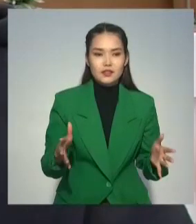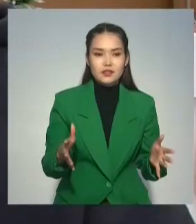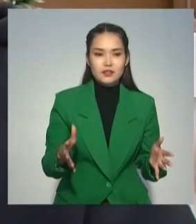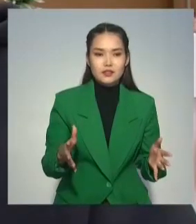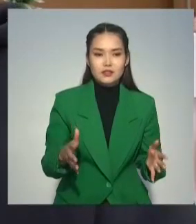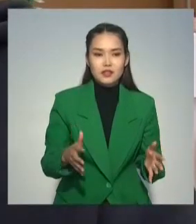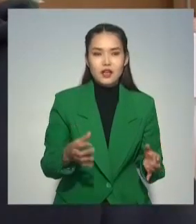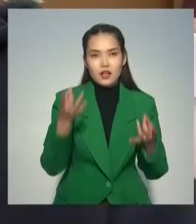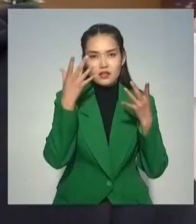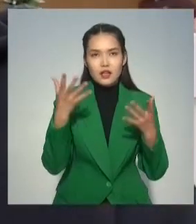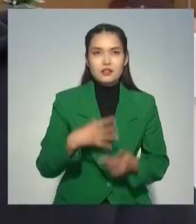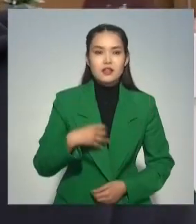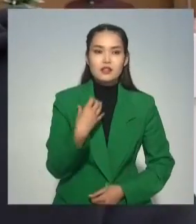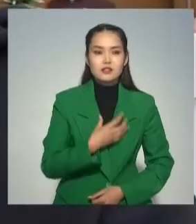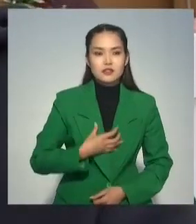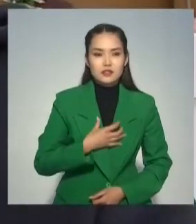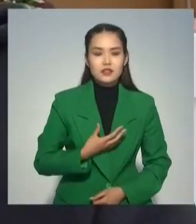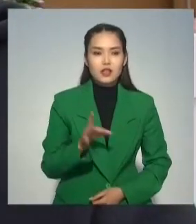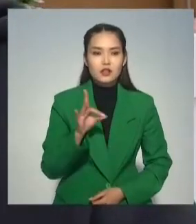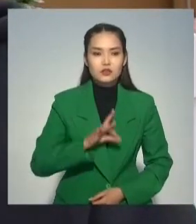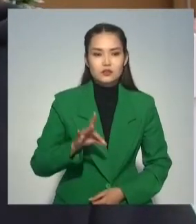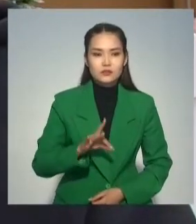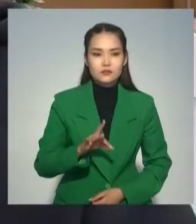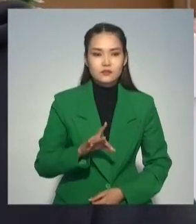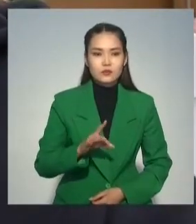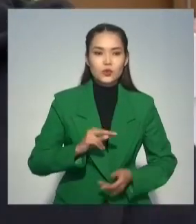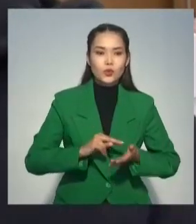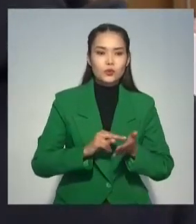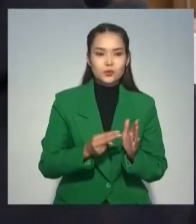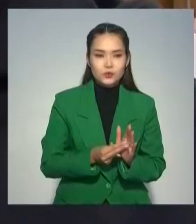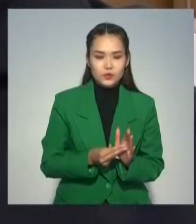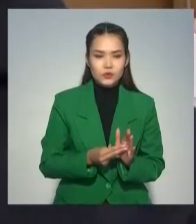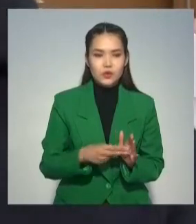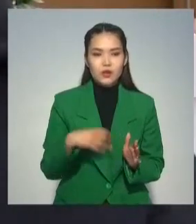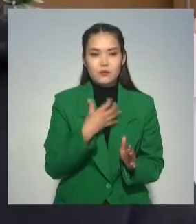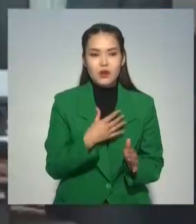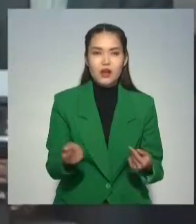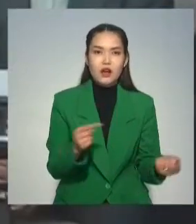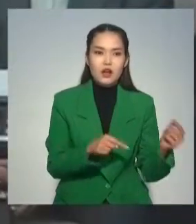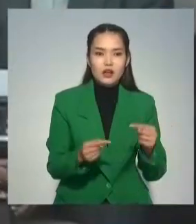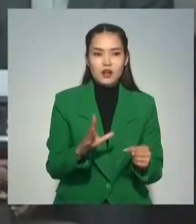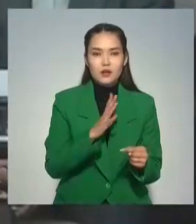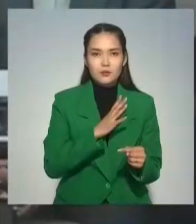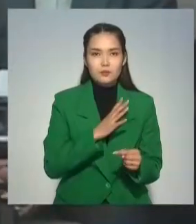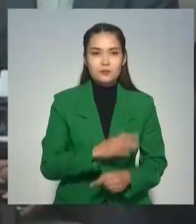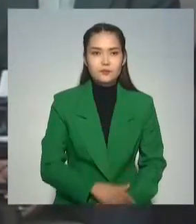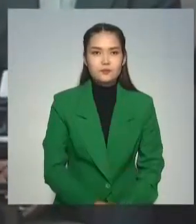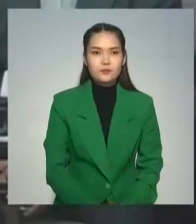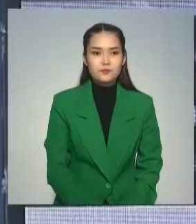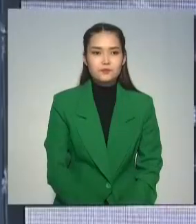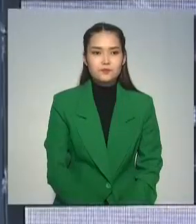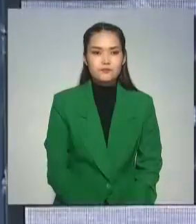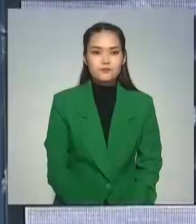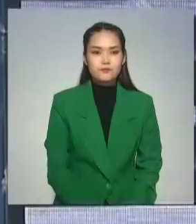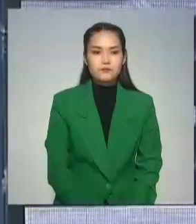аумақты деңгейде әлі де көптеген жобалар ұйымдастырылатын болады. Бұл енді ең алғашқысы. Енді біреу керек қазір.